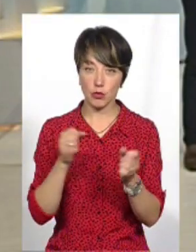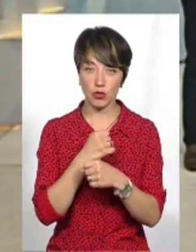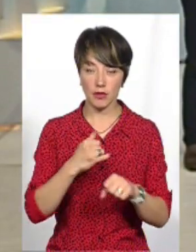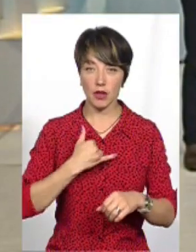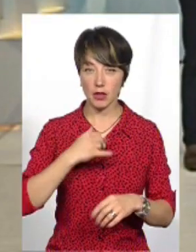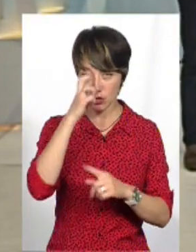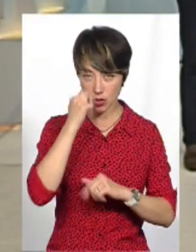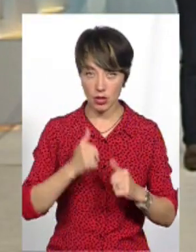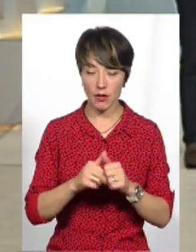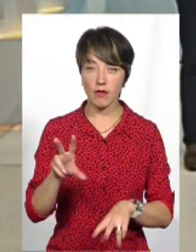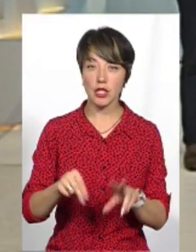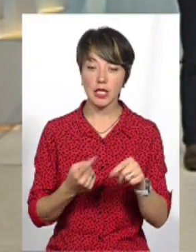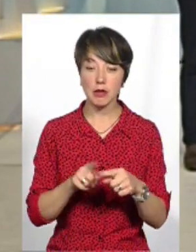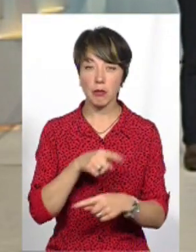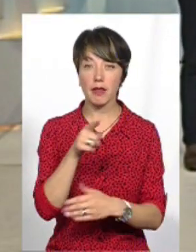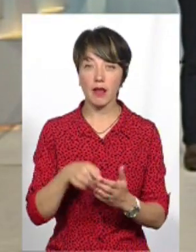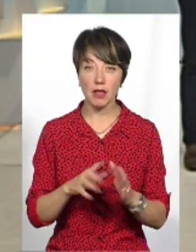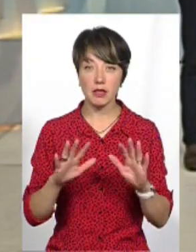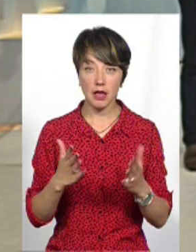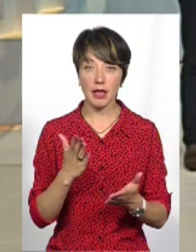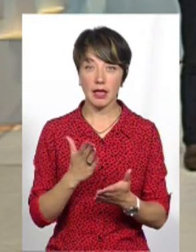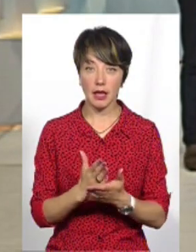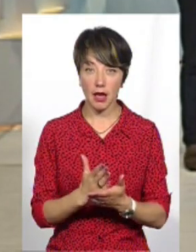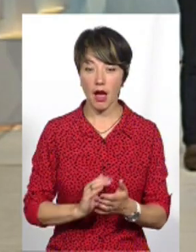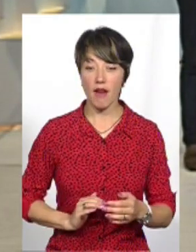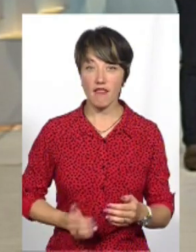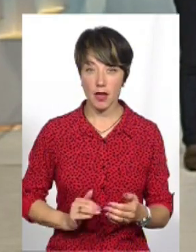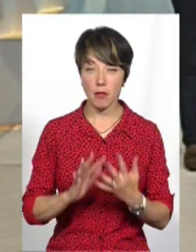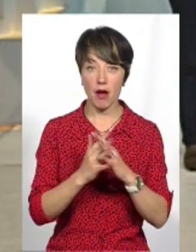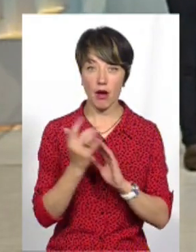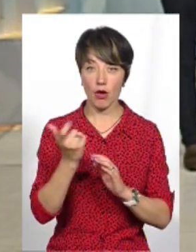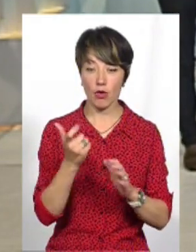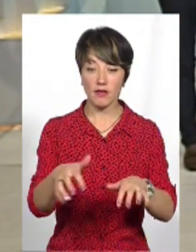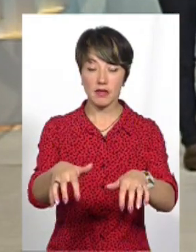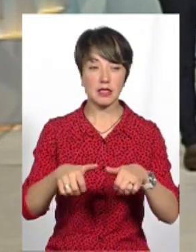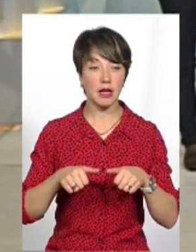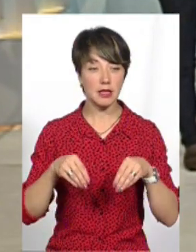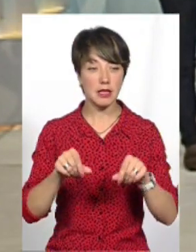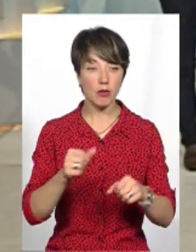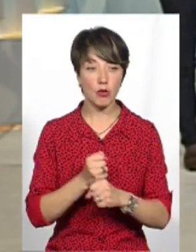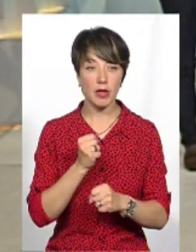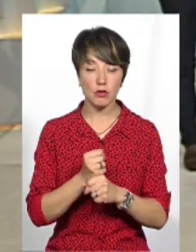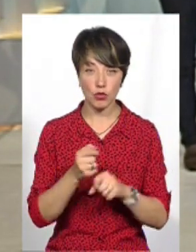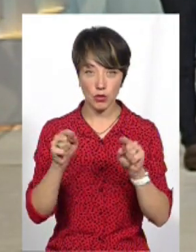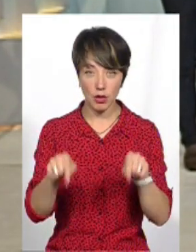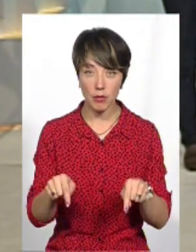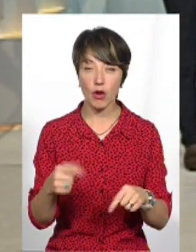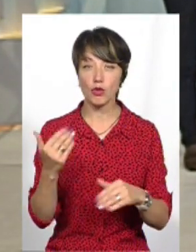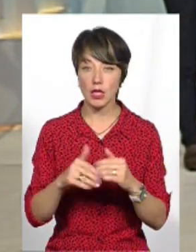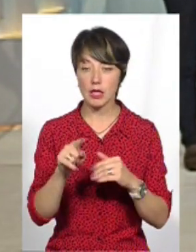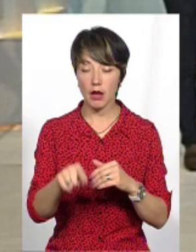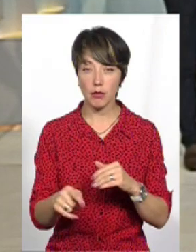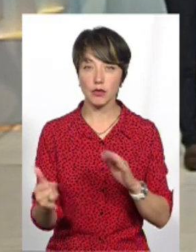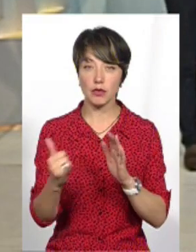рахую, що як тільки це питання станеться, значить ті агрохолдинги, які сьогодні взяли землю і працюють на цій землі, вони вже